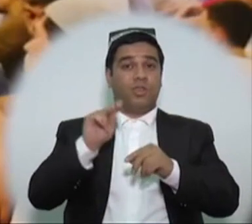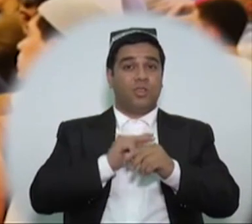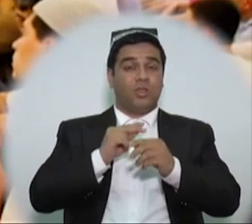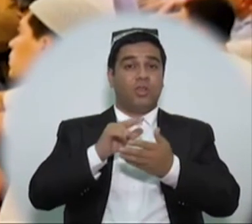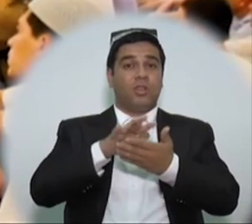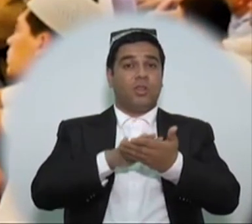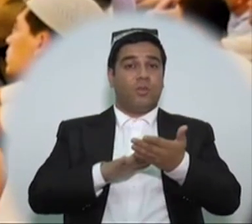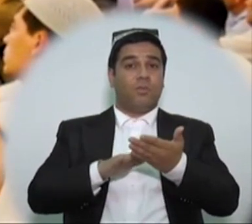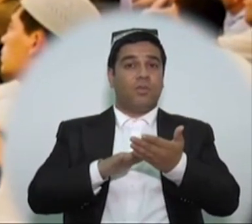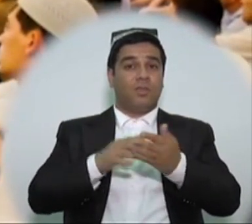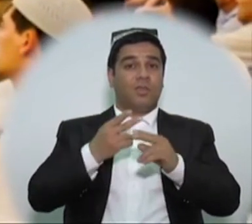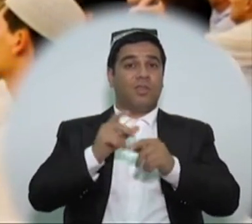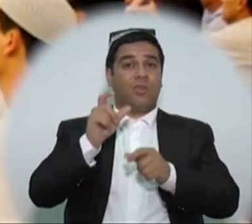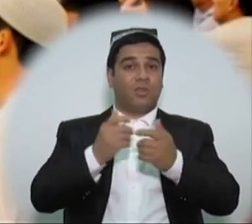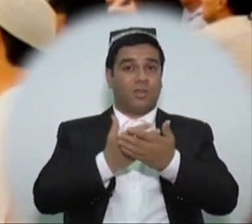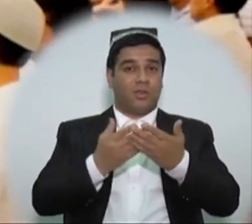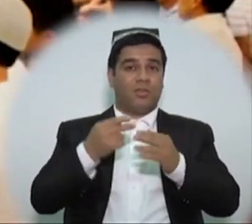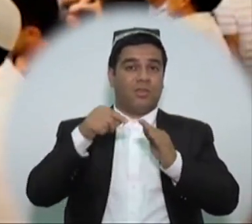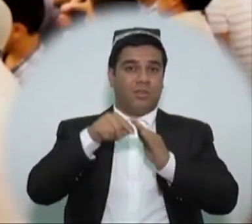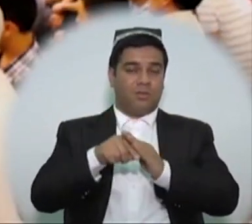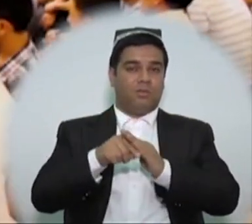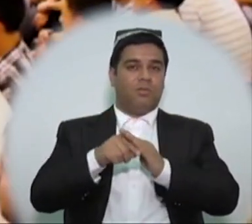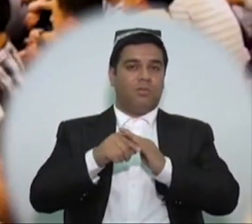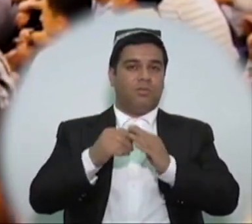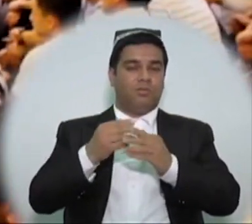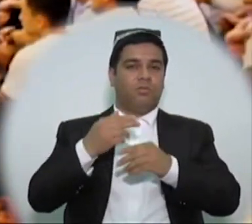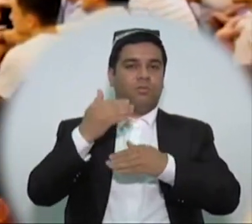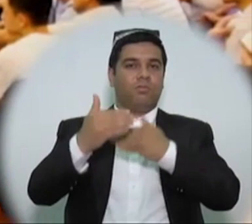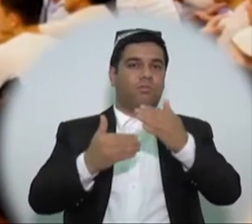davom ettirganlar haligi narsaga erishdi.